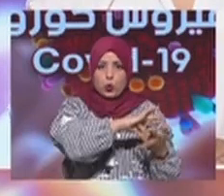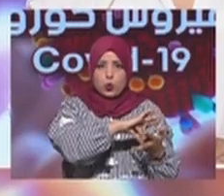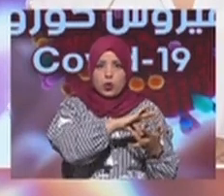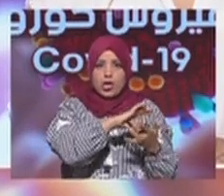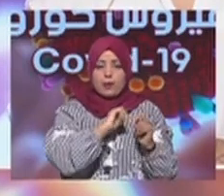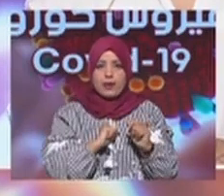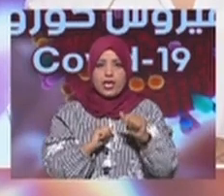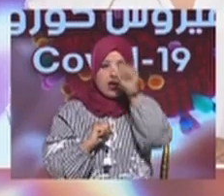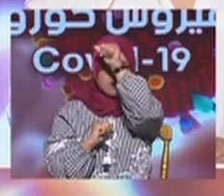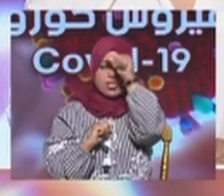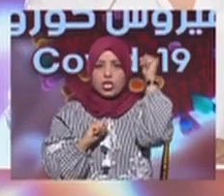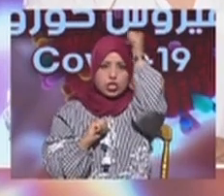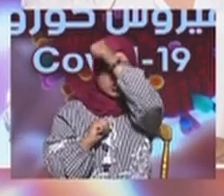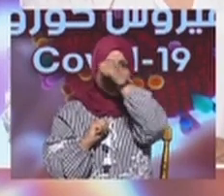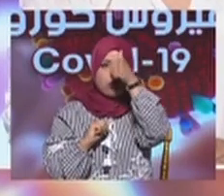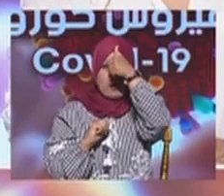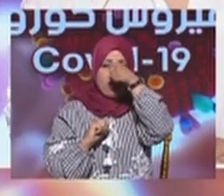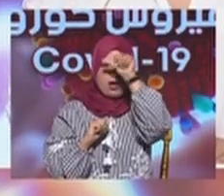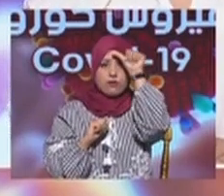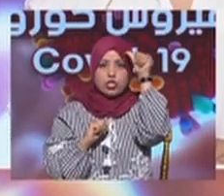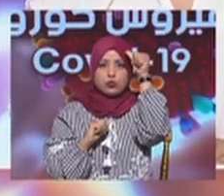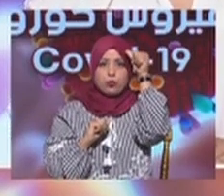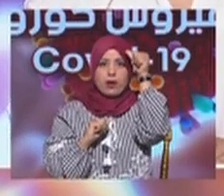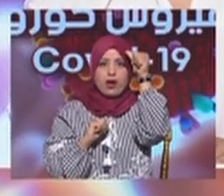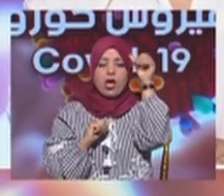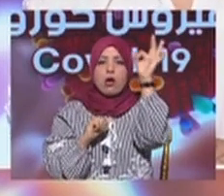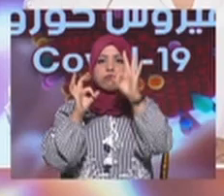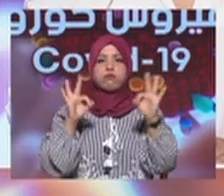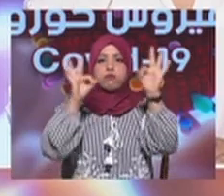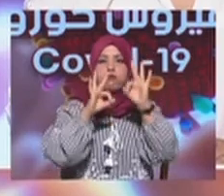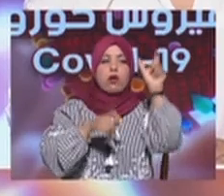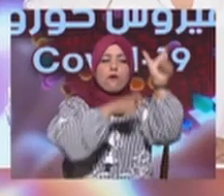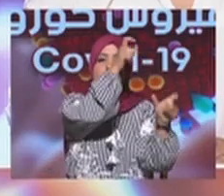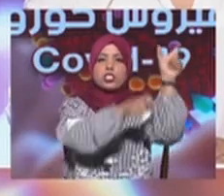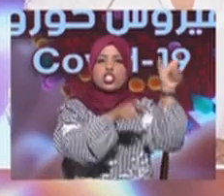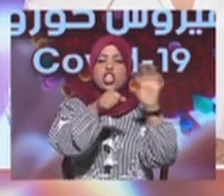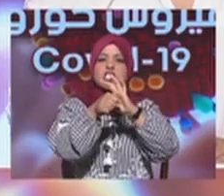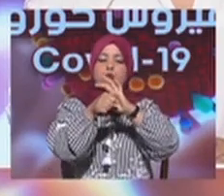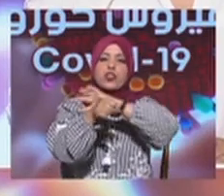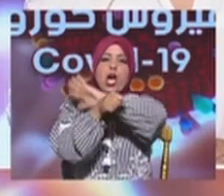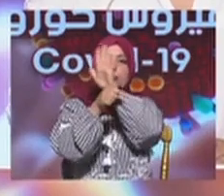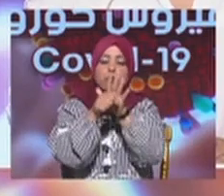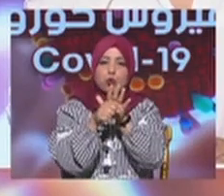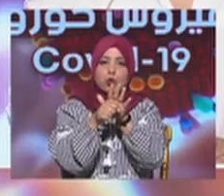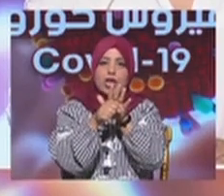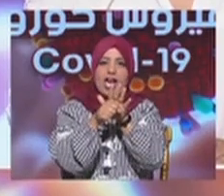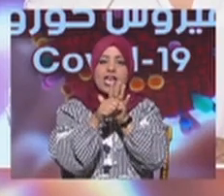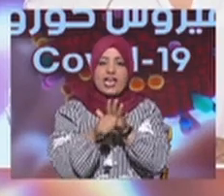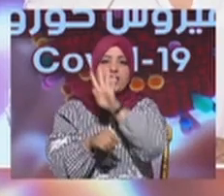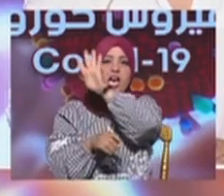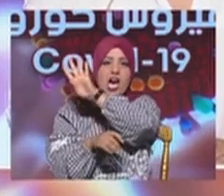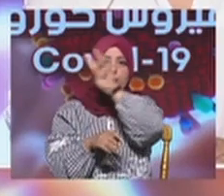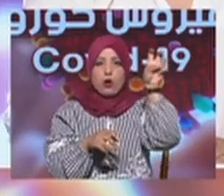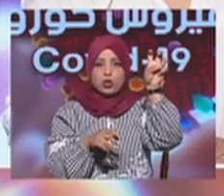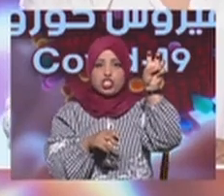حالات فيهم. هذا معمول ومكتوب للسادة المشاهدين، أنا كي نقول 24 ولاية نقصد 24 ولاية